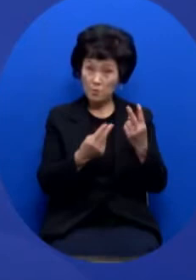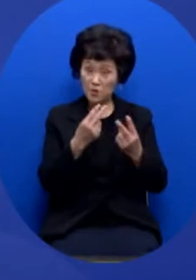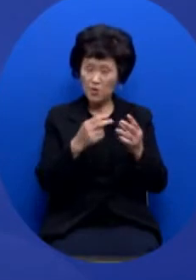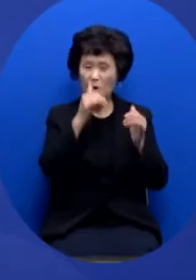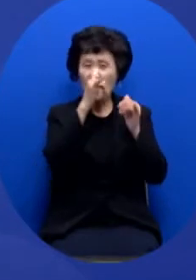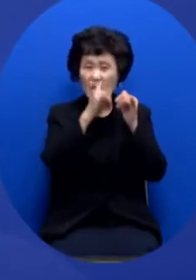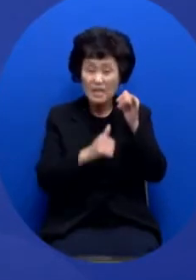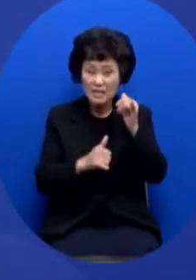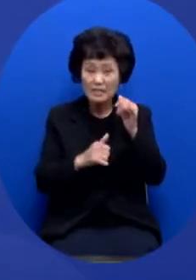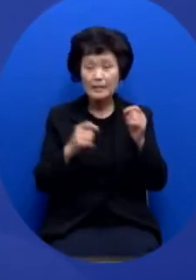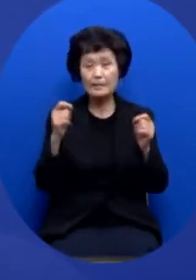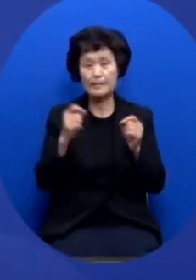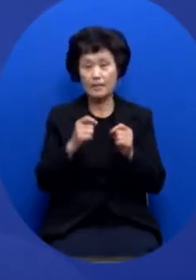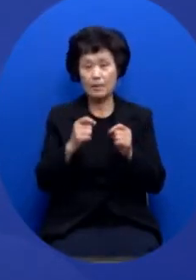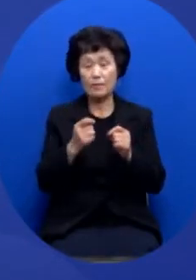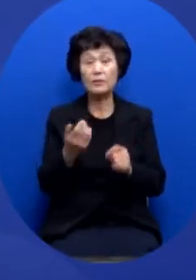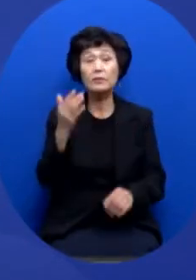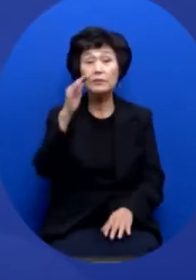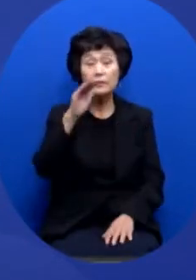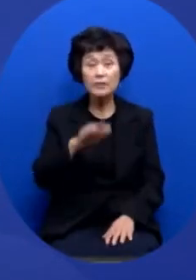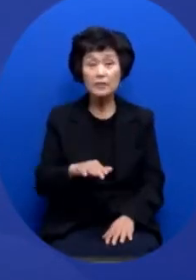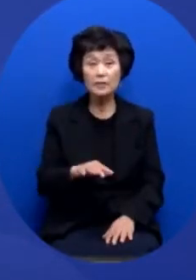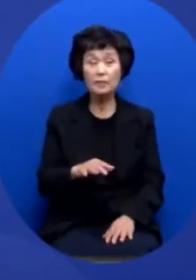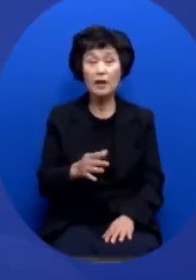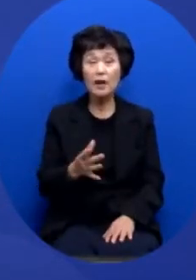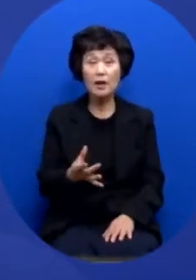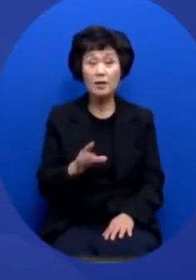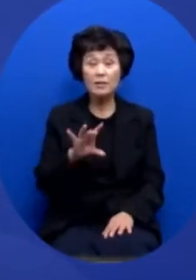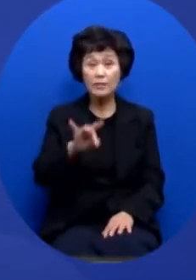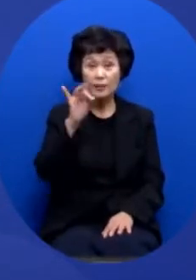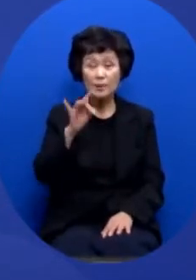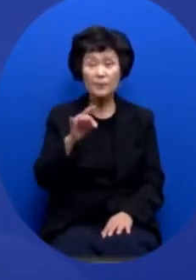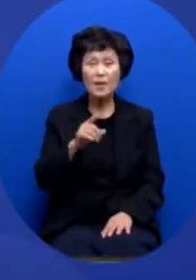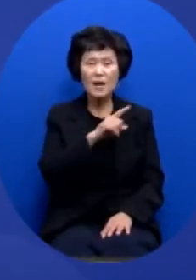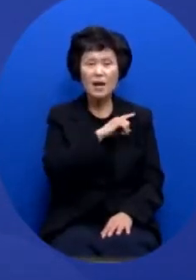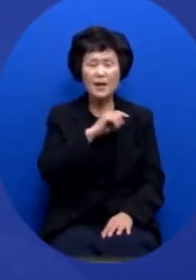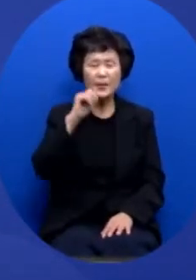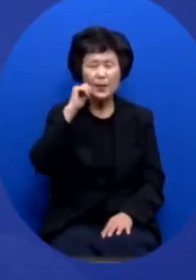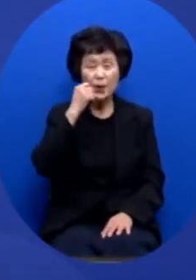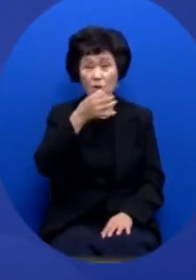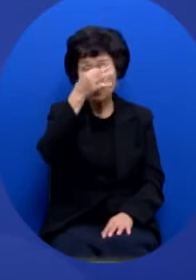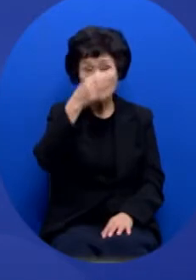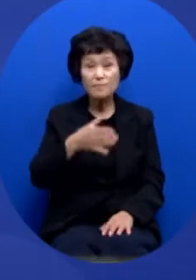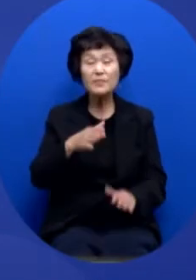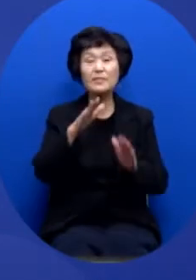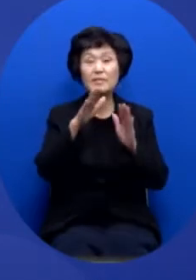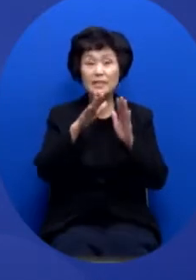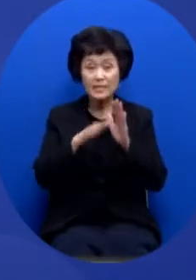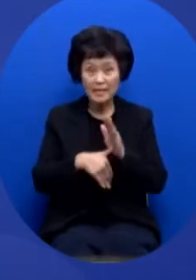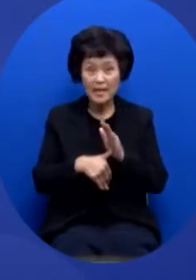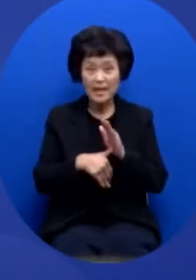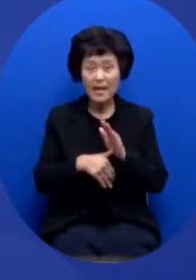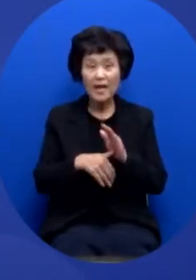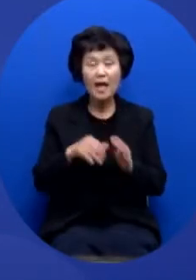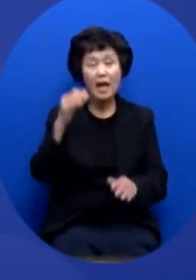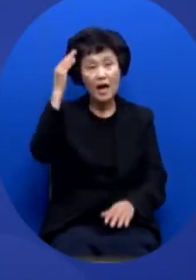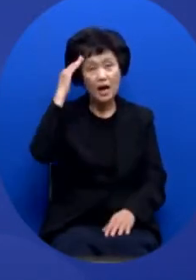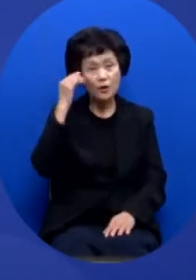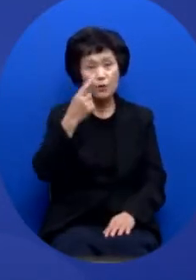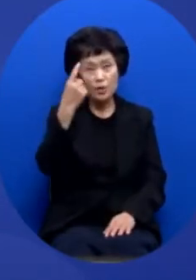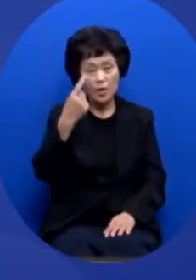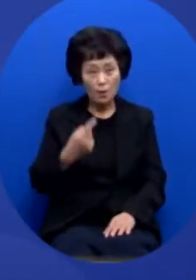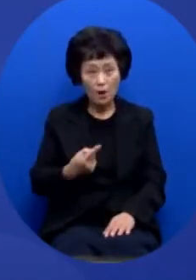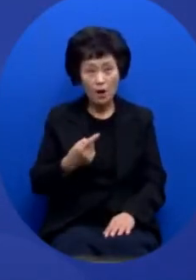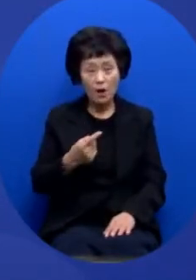역사가 길지 않지만은 초기에 굉장히 우리나라가 가장 힘들고 어려울 때 나라를 잃는 시점에 들어와 가지고 그때